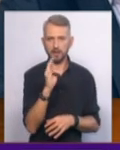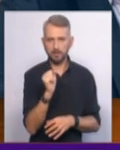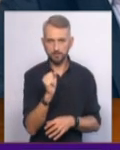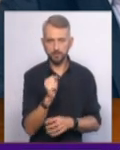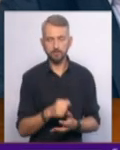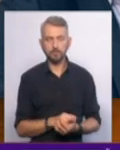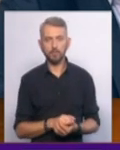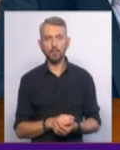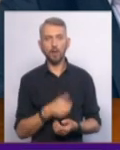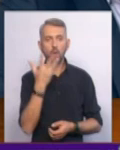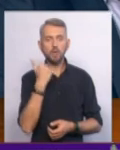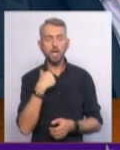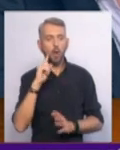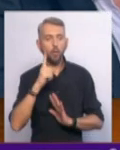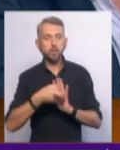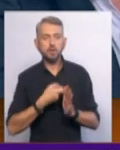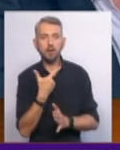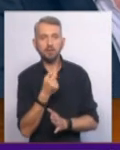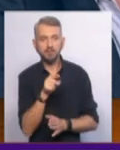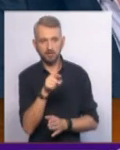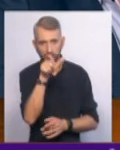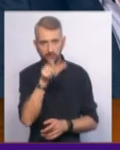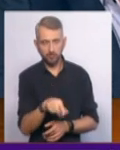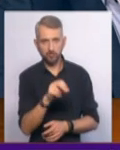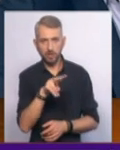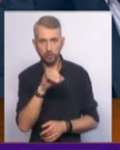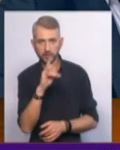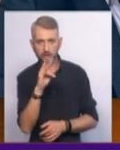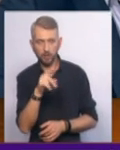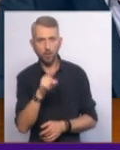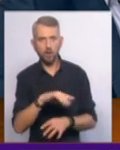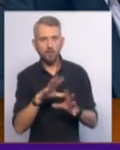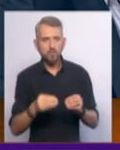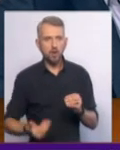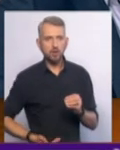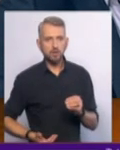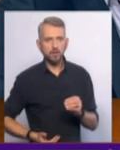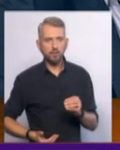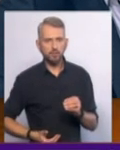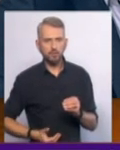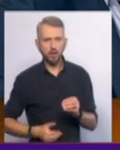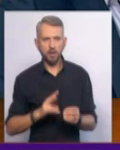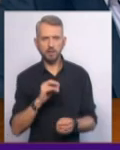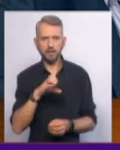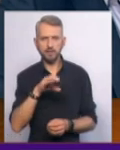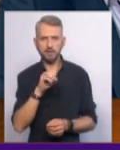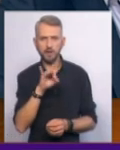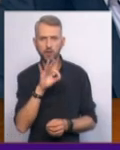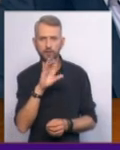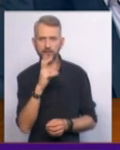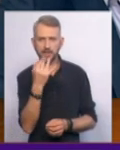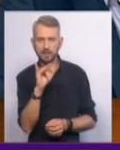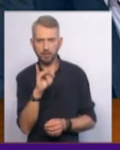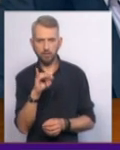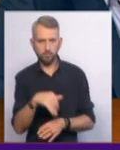Когда я узнала, где этот Челюскин, он живет вообще в Нестеревской проулок, и тут он никогда